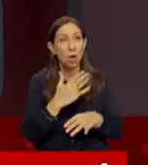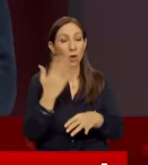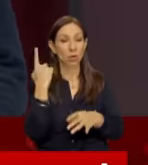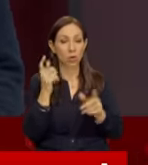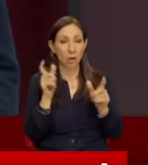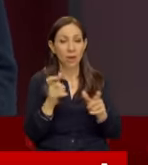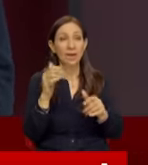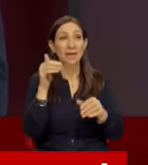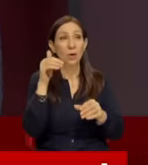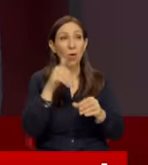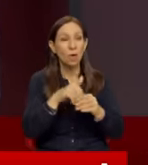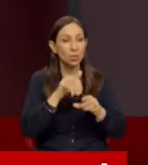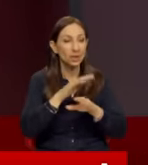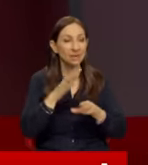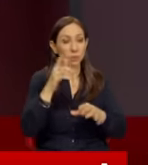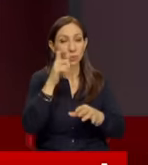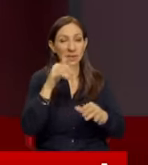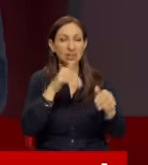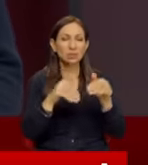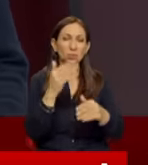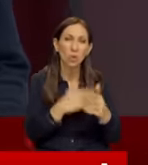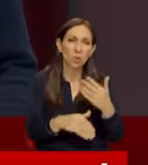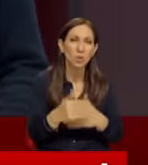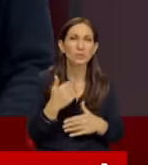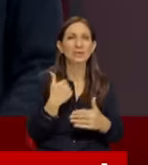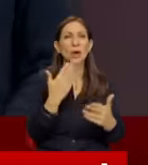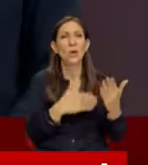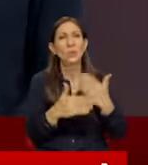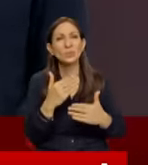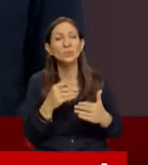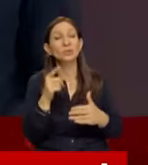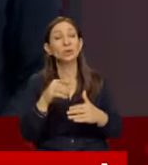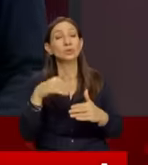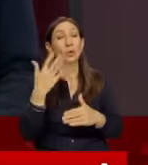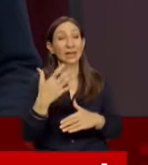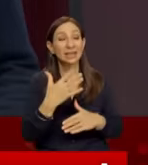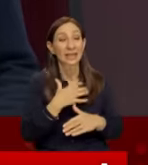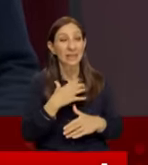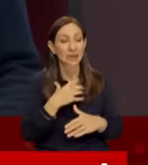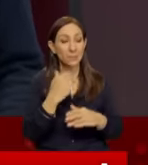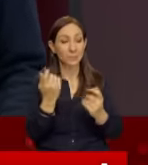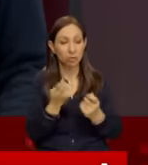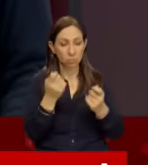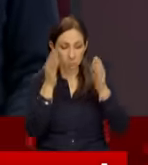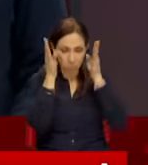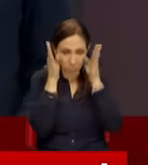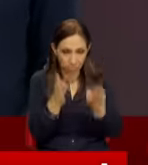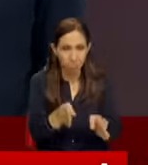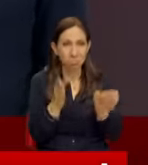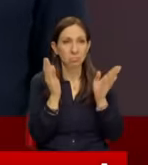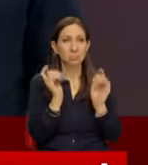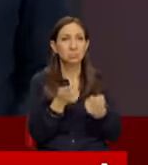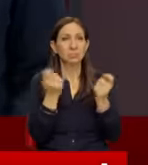dün. Sandık başında Türkiye seçim yorgunu, bizler de seçim yorgunuyuz ve bundan sonra kendi mesaimize, işimize,